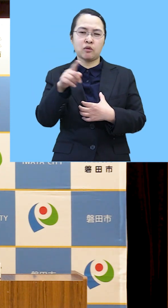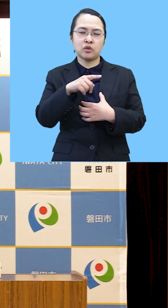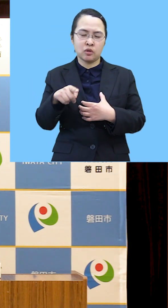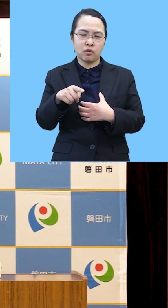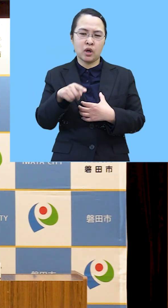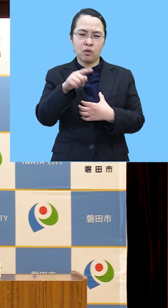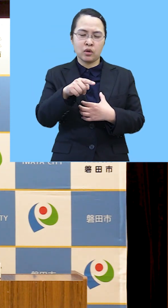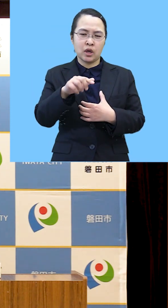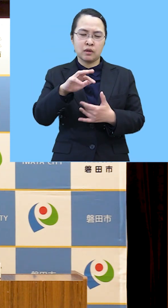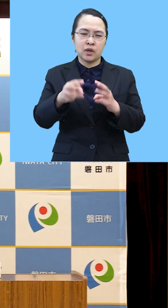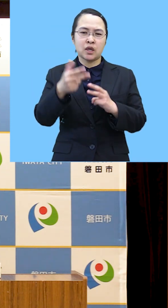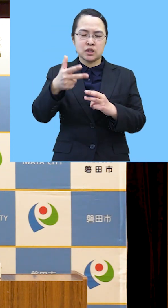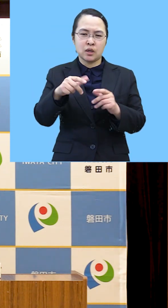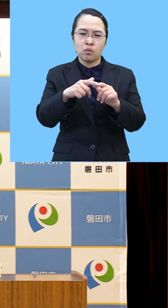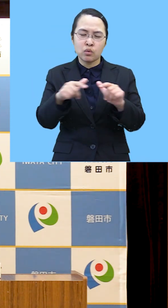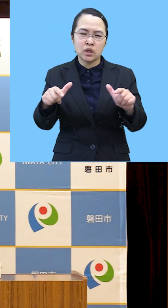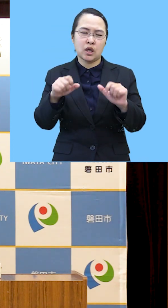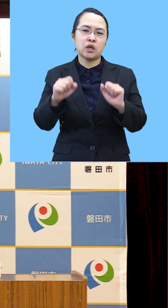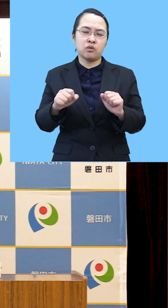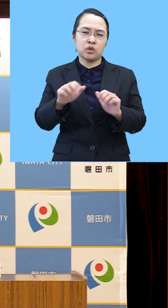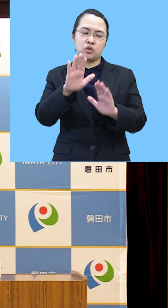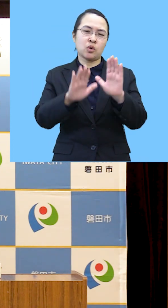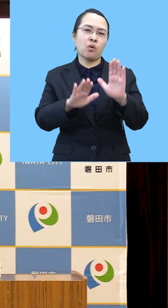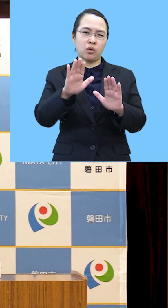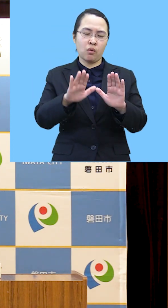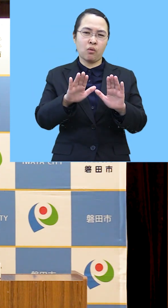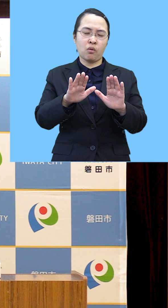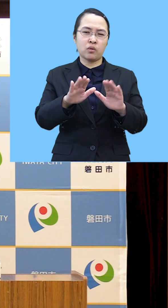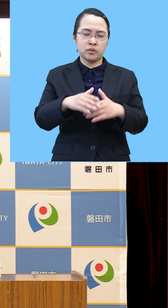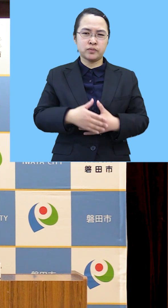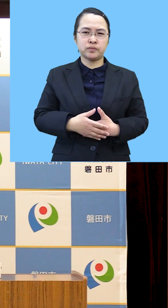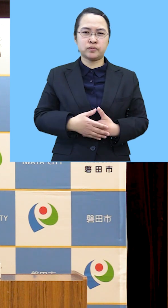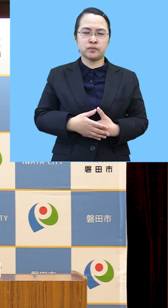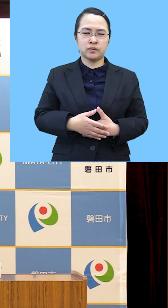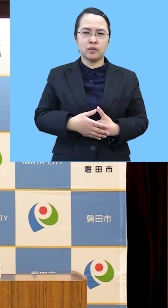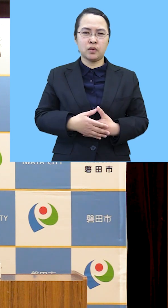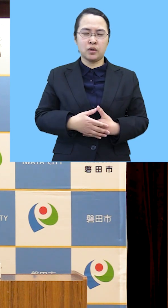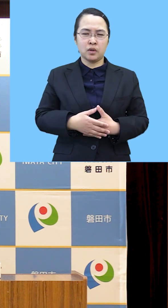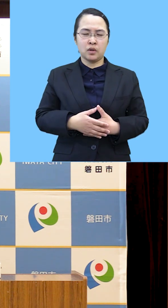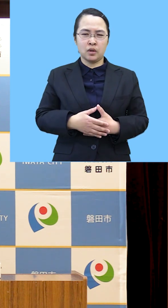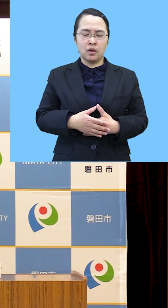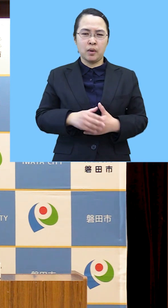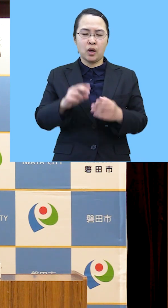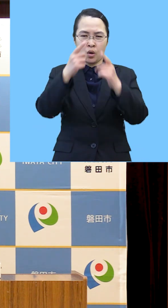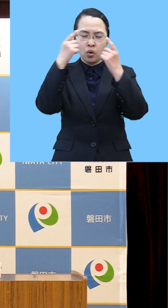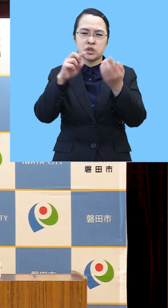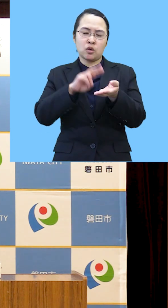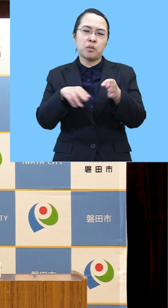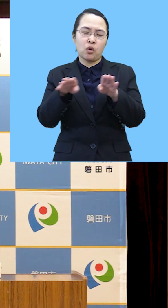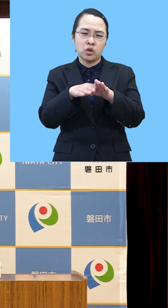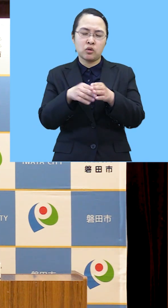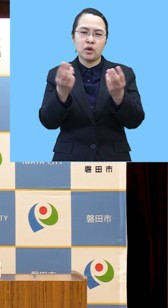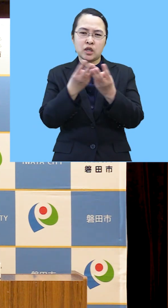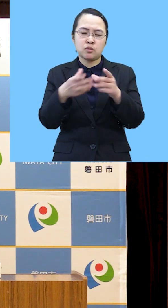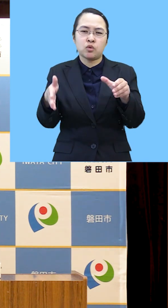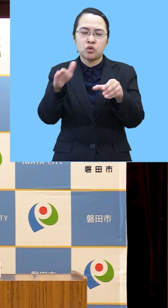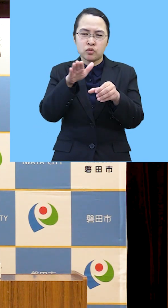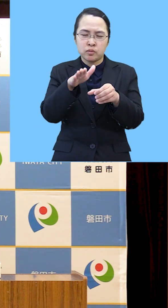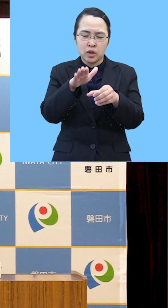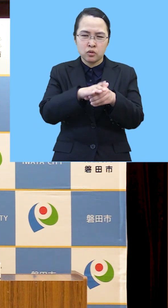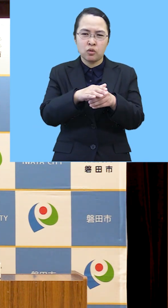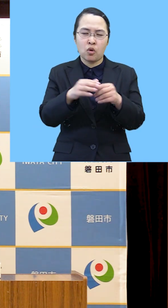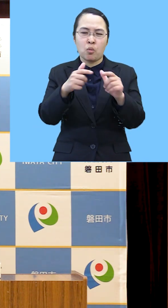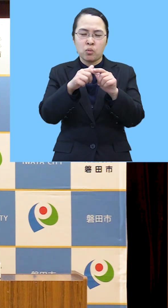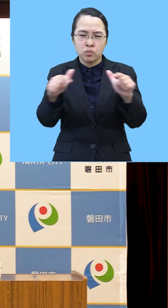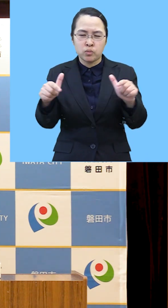のがこれだけ市内には今いらっしゃるという状況でありますので、もちろん開業医も含めればもっともっと大きい数